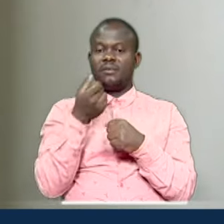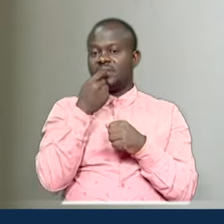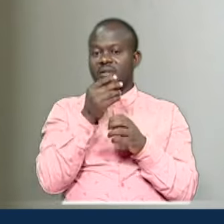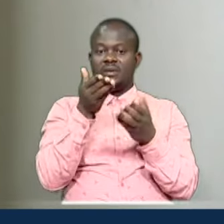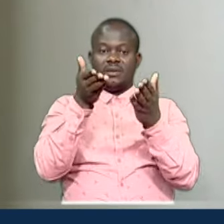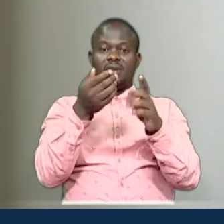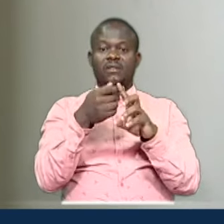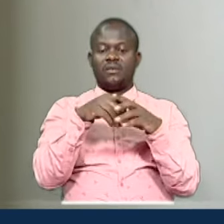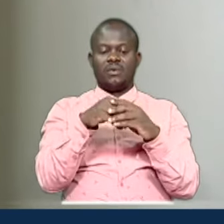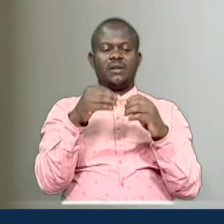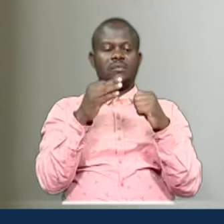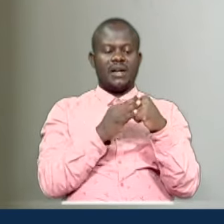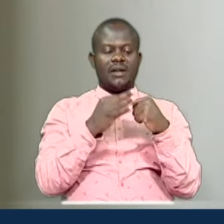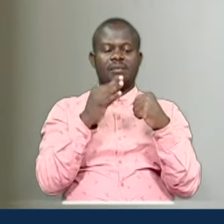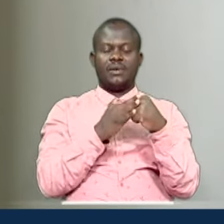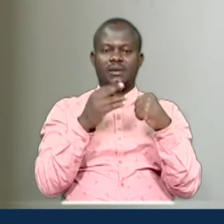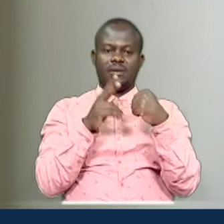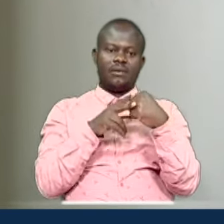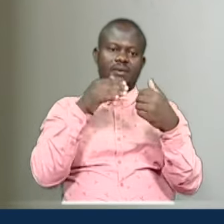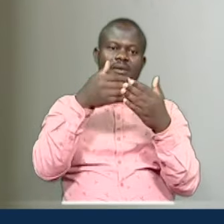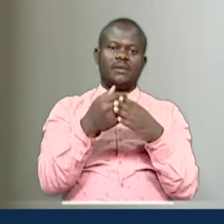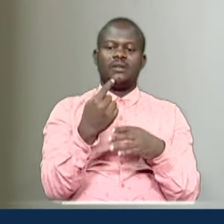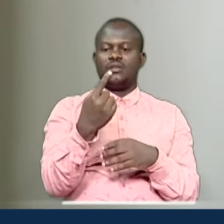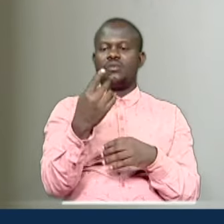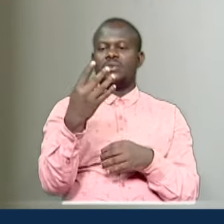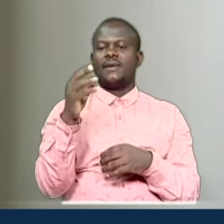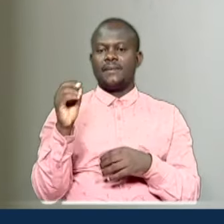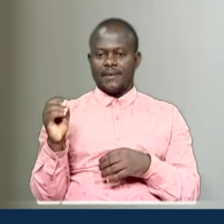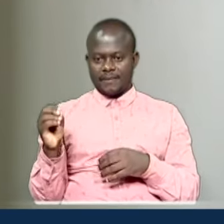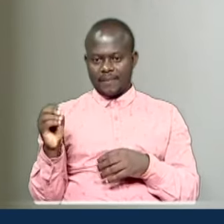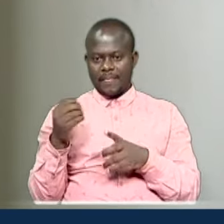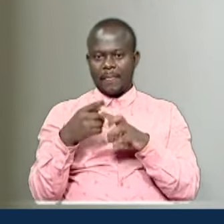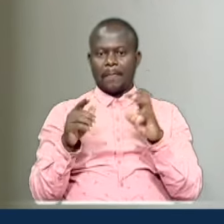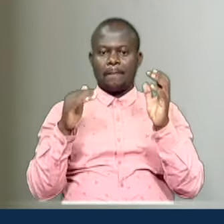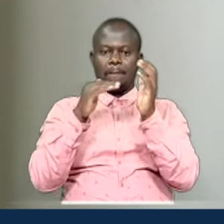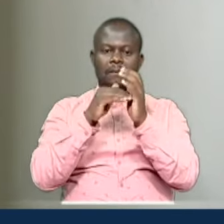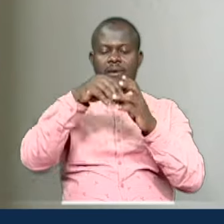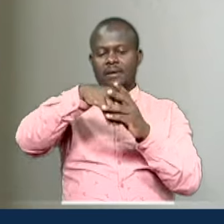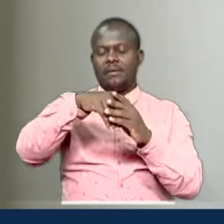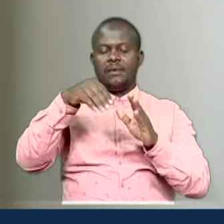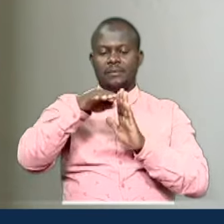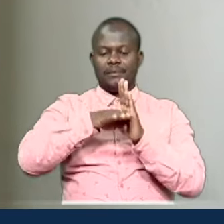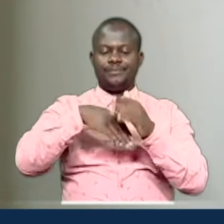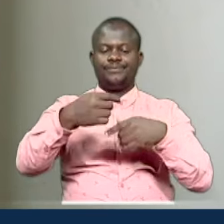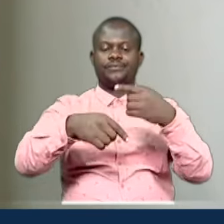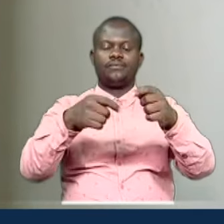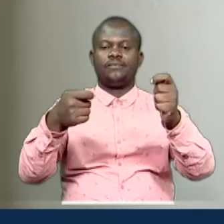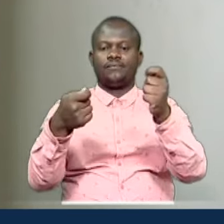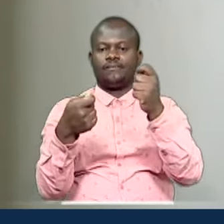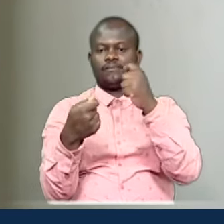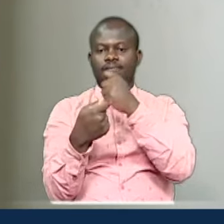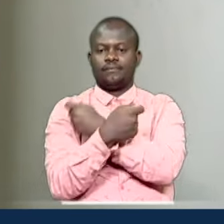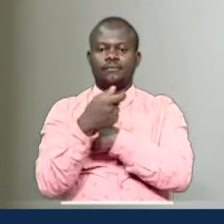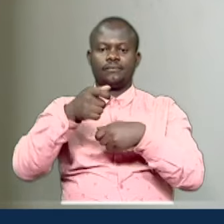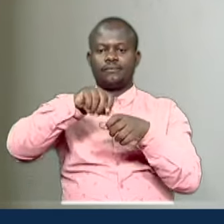kuri 1887 bikaba igeze ku 1400 kandi harimo na gahunda yo gukomeza kuvugurura hiyongeramo